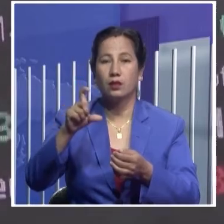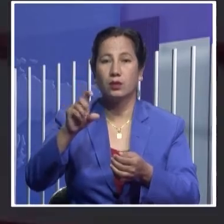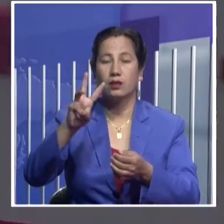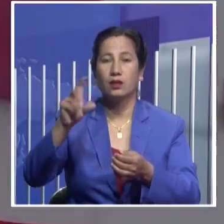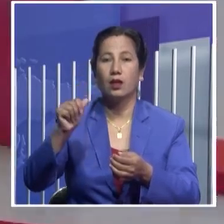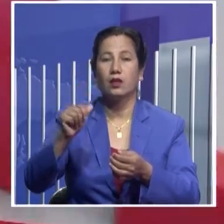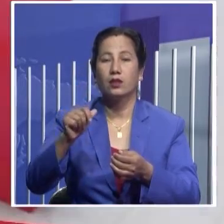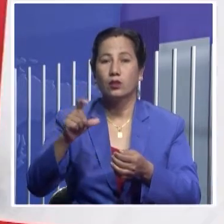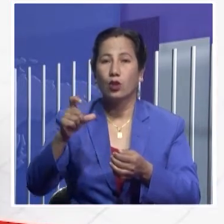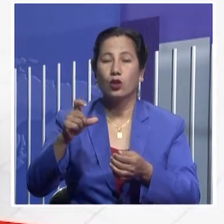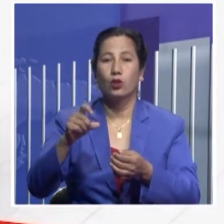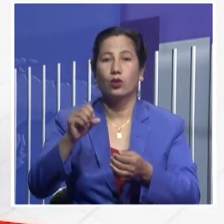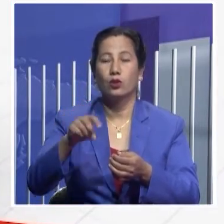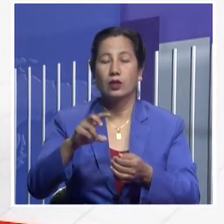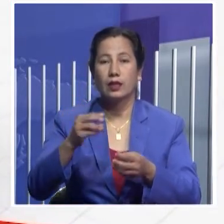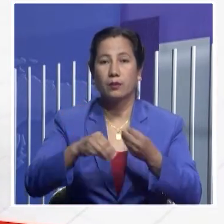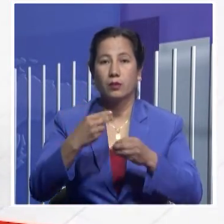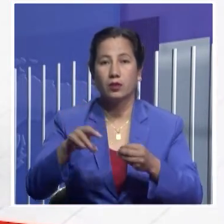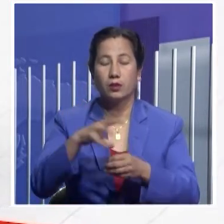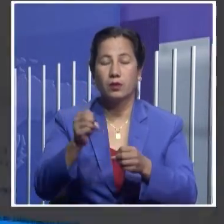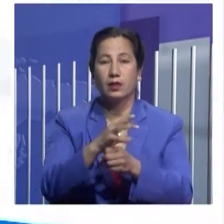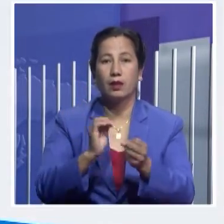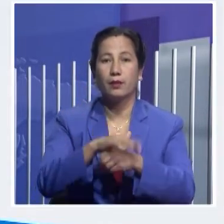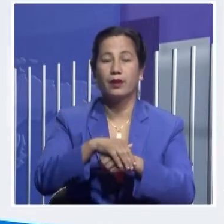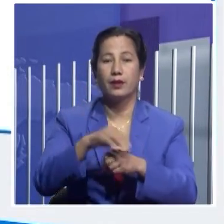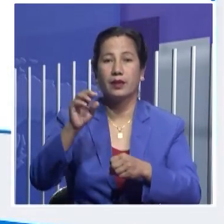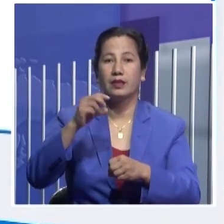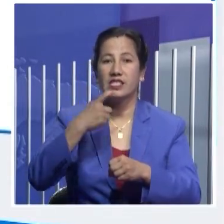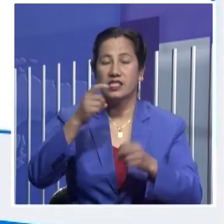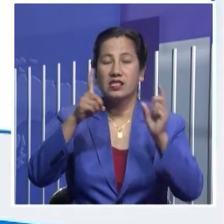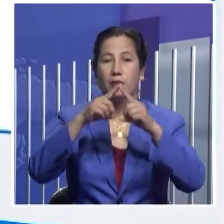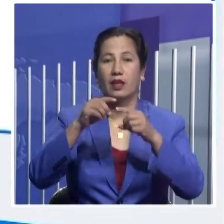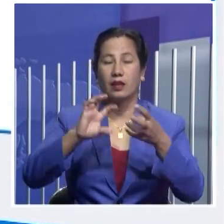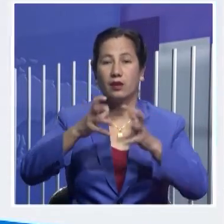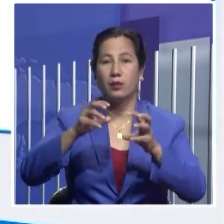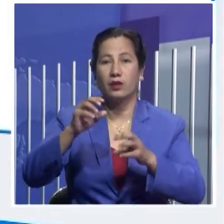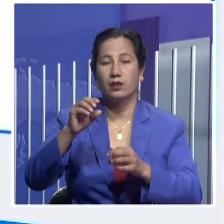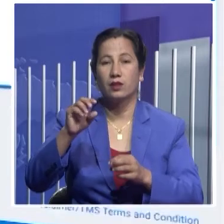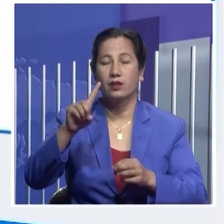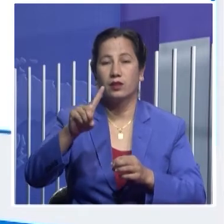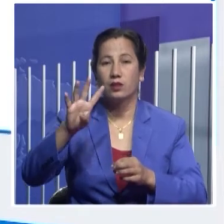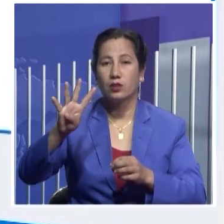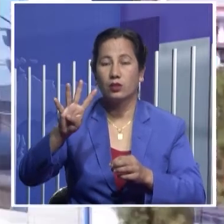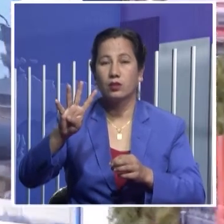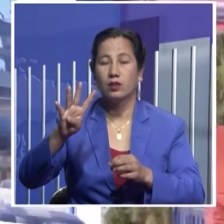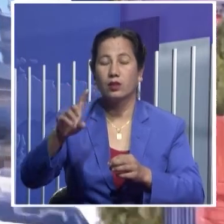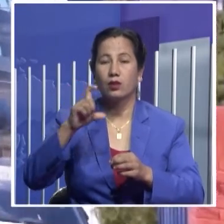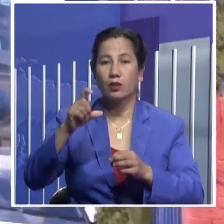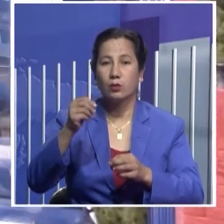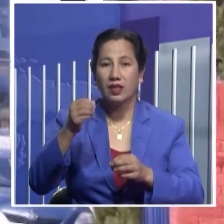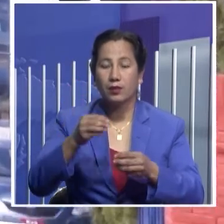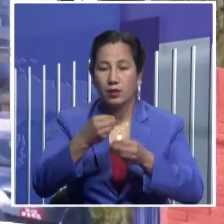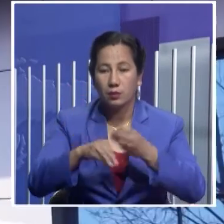2,38,32,00,000 रुपियाँमा कारोबार भएको छ। सबैभन्दा धेरै हिमालयन डिस्टिलरी कम्पनीको 14 करोड रुपियाँ बराबरको सेयर किनबेच भएको